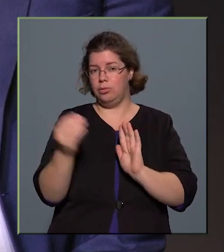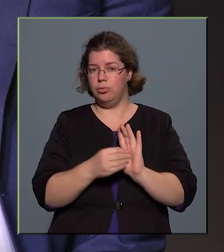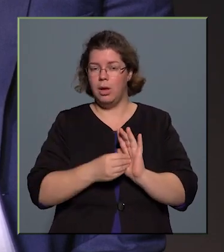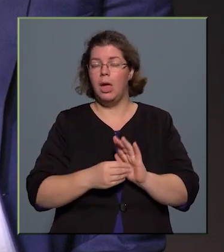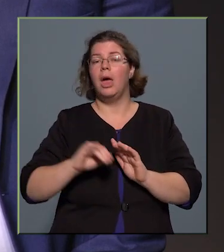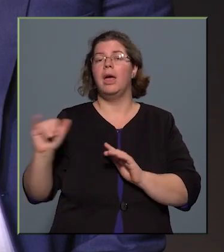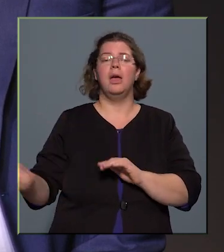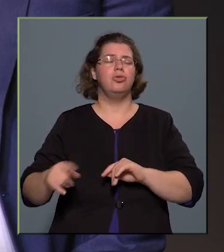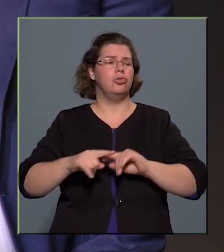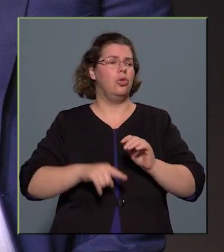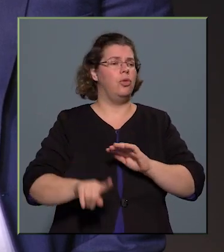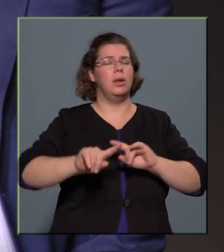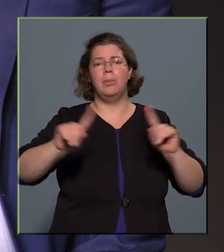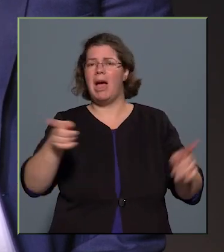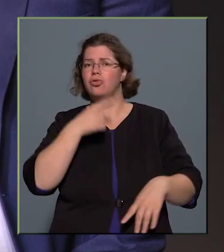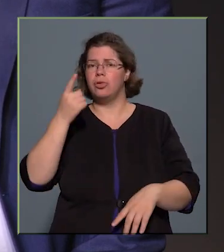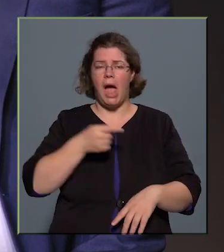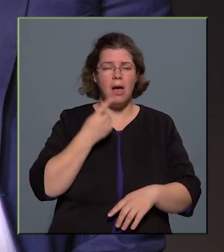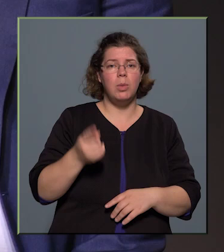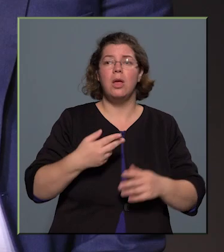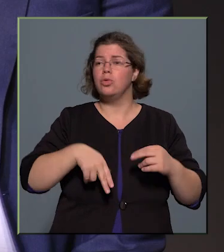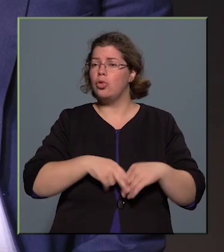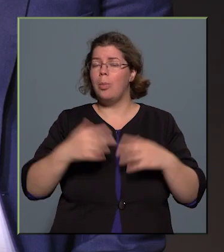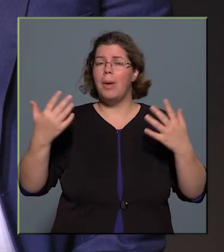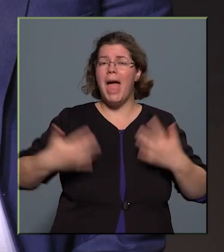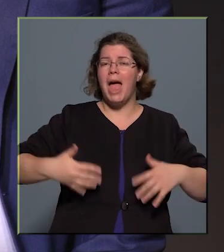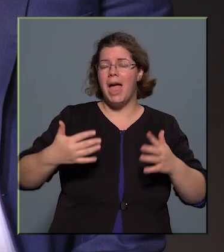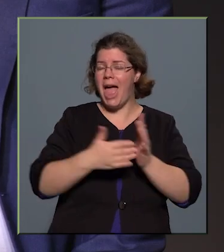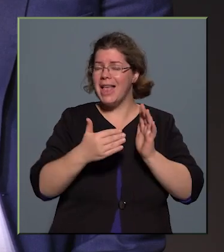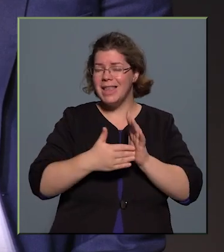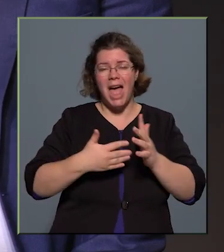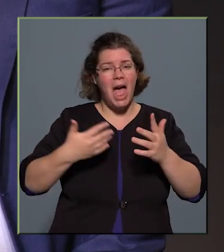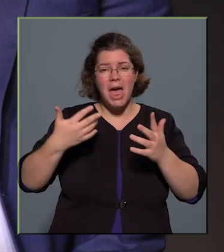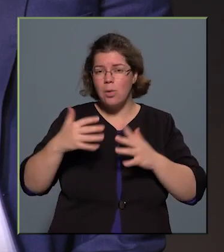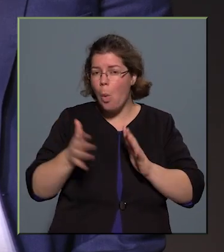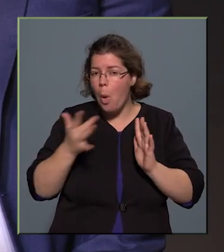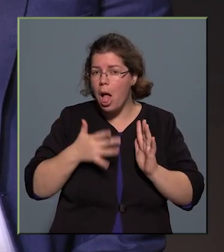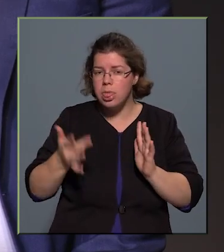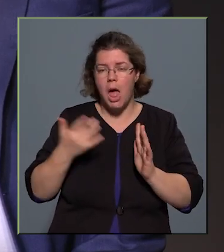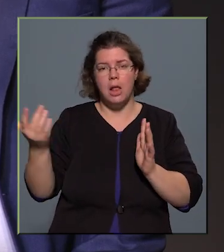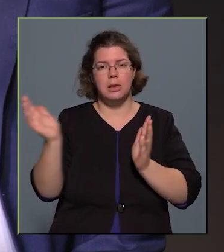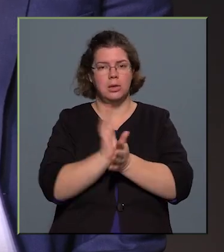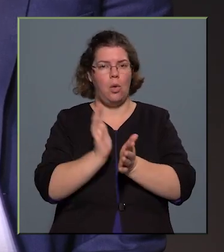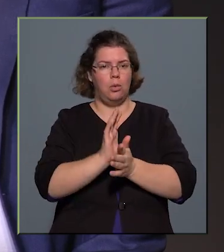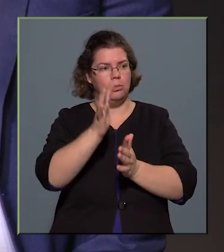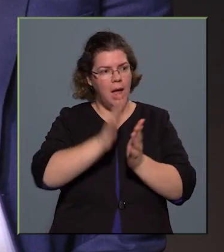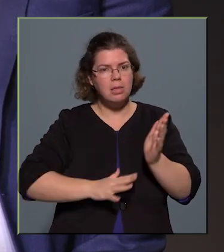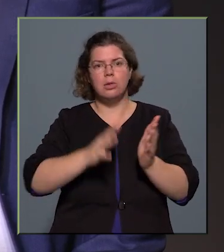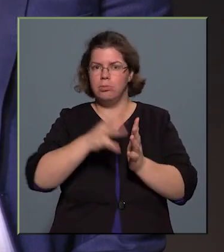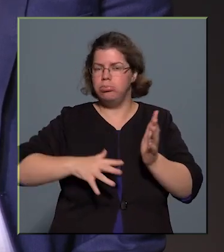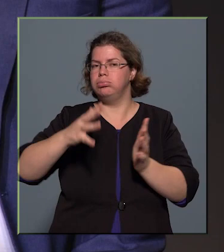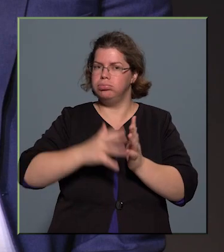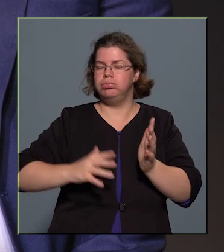külföldi, vagy teljesen más nyelven, nyelvezetben, több ezer oldalnyi dokumentumot, nagyon sok ilyen most is úgynevezett proof koncepteket is nyertünk,